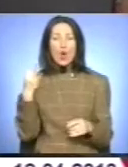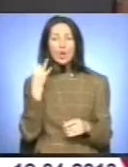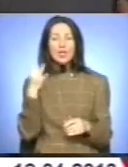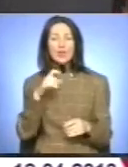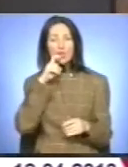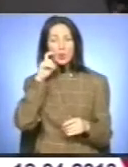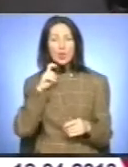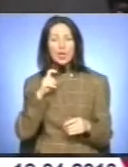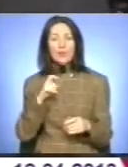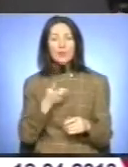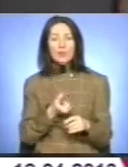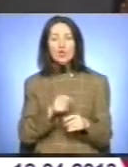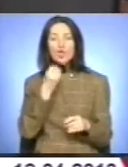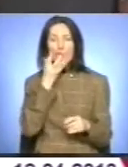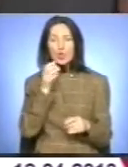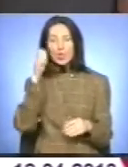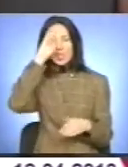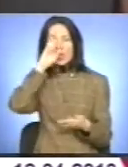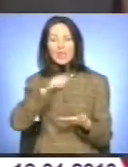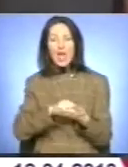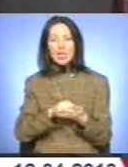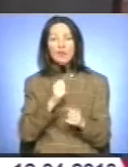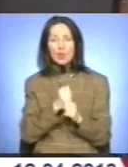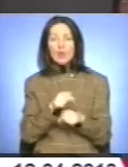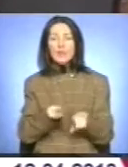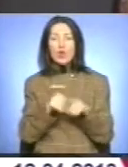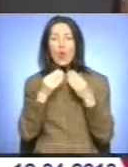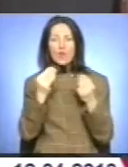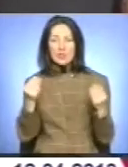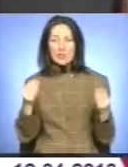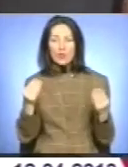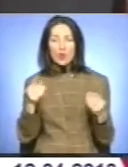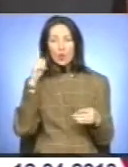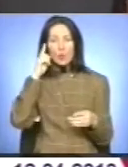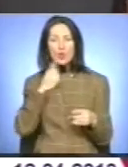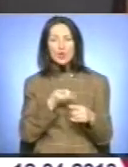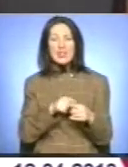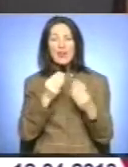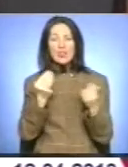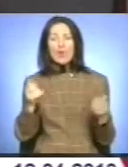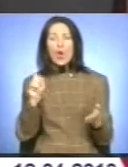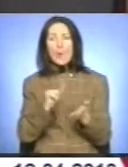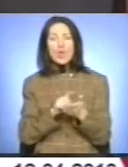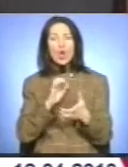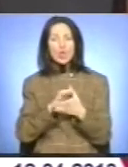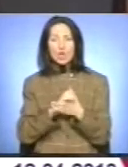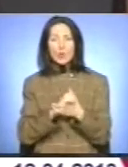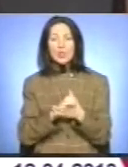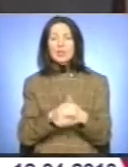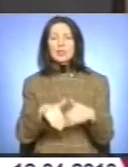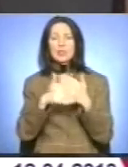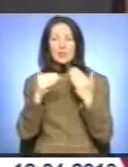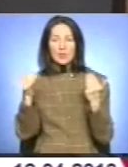що Державний архів Тернопільської області зробив цю виставку. Я думаю, що з цією виставкою повинна ознайомитися якомога